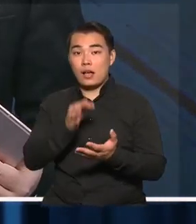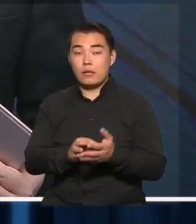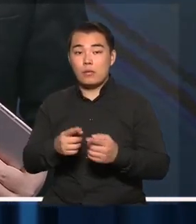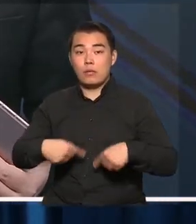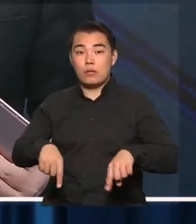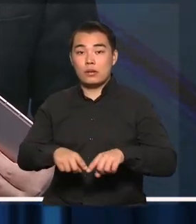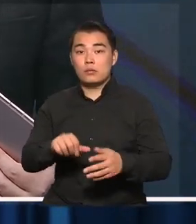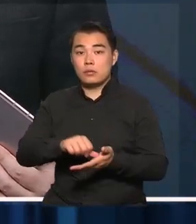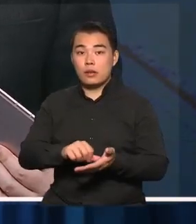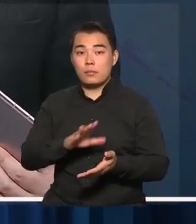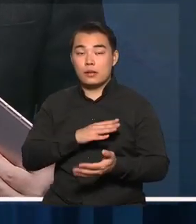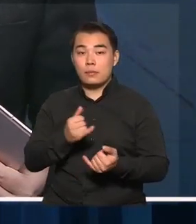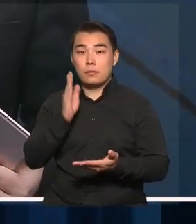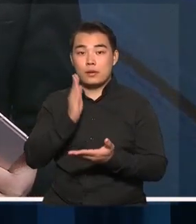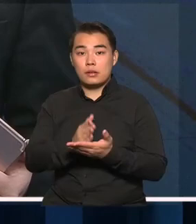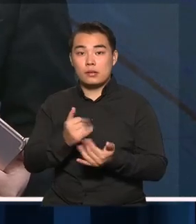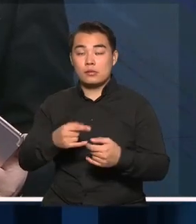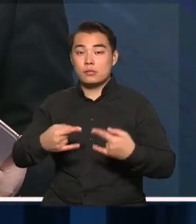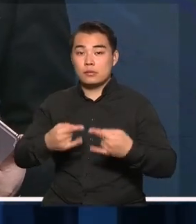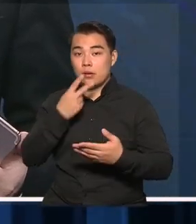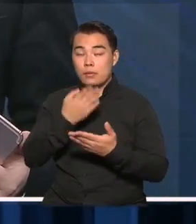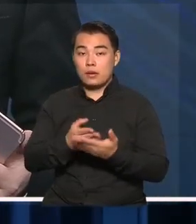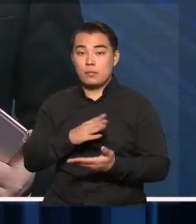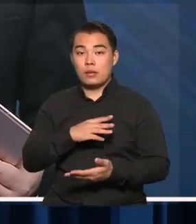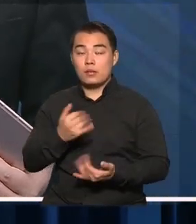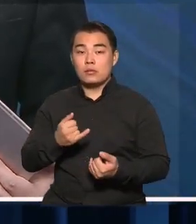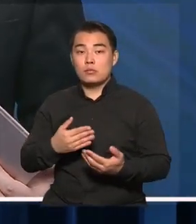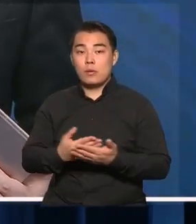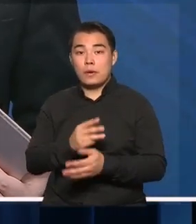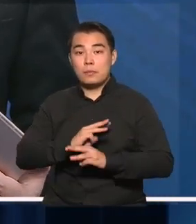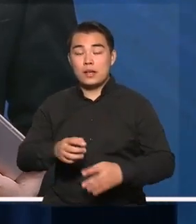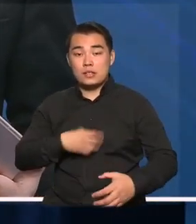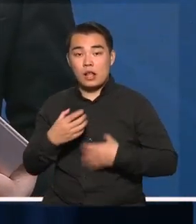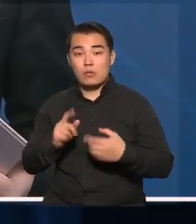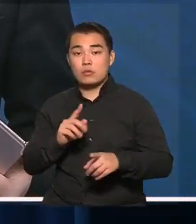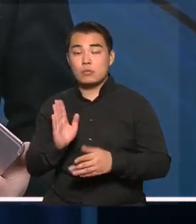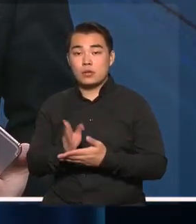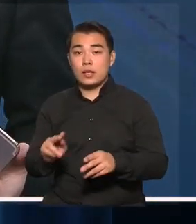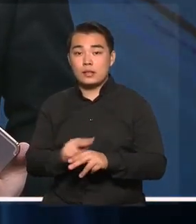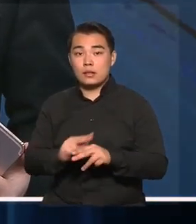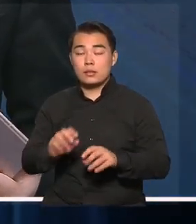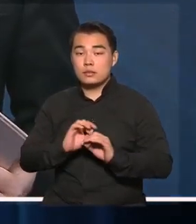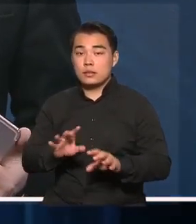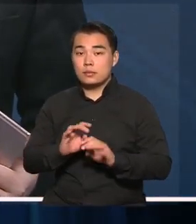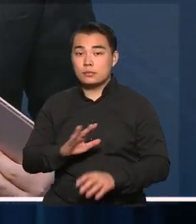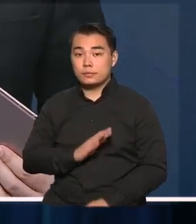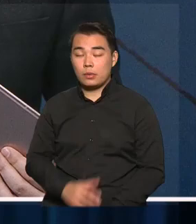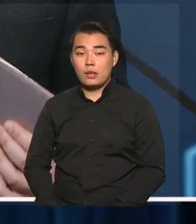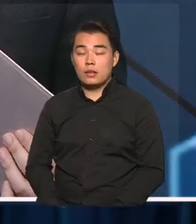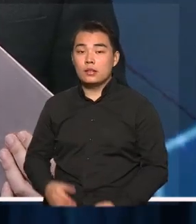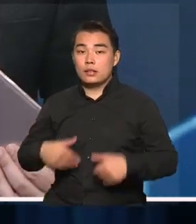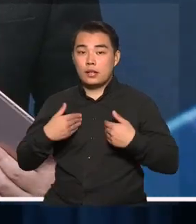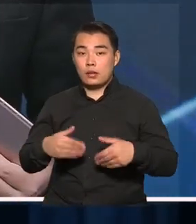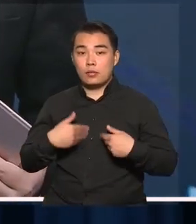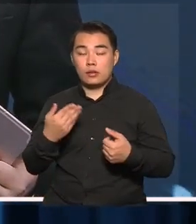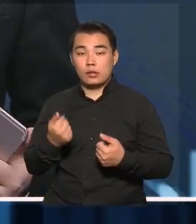отырысына қатысып келген еді. Дәл қазір ол студияда. Алтынбек, қайырлы кеш. Жаңа министр мәмсті қалай ретке келтіреміз еді? Кешір Айгүл,